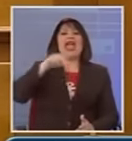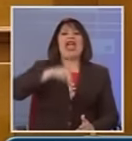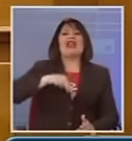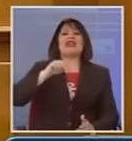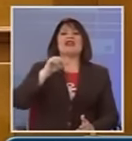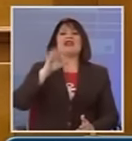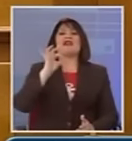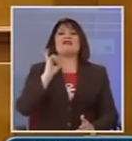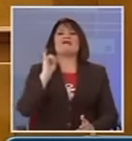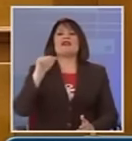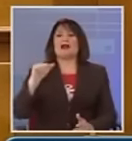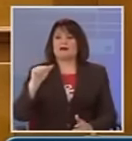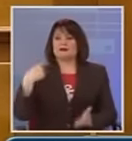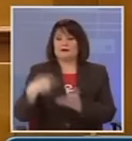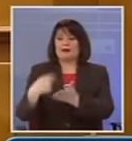αν θέλετε εδώ πέρα